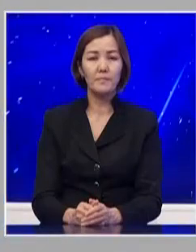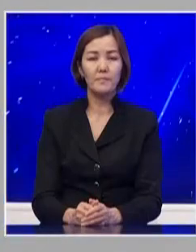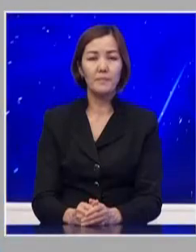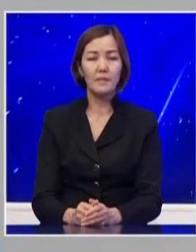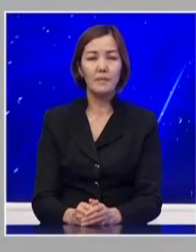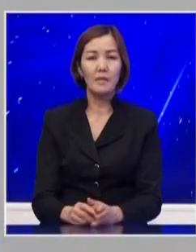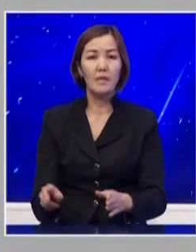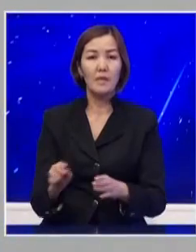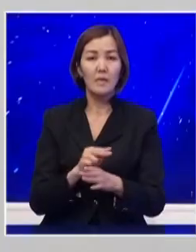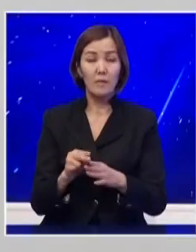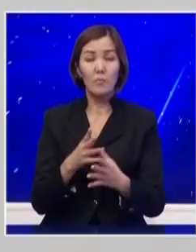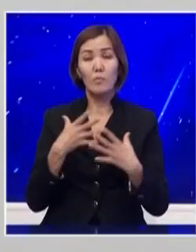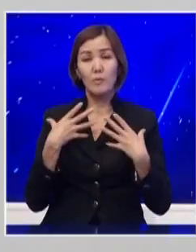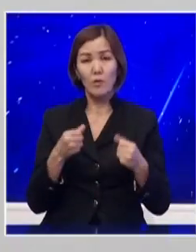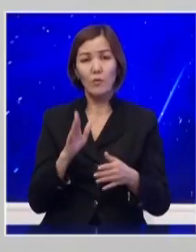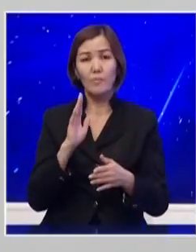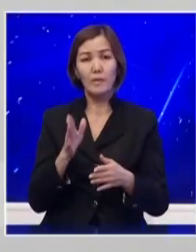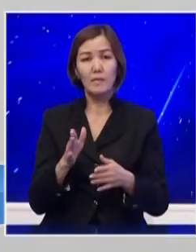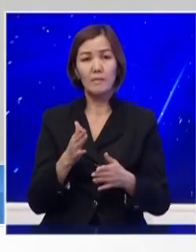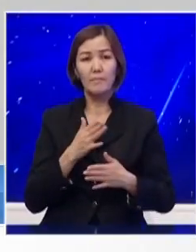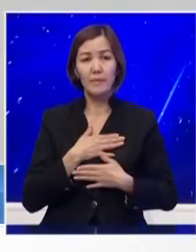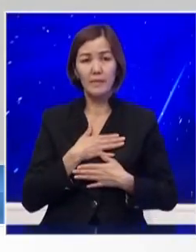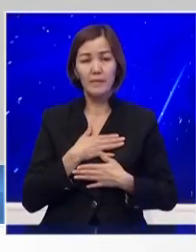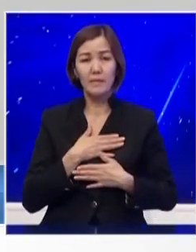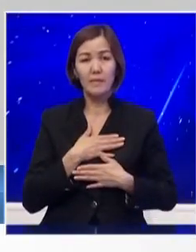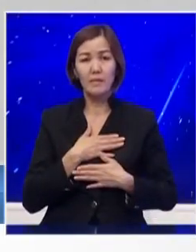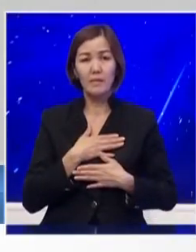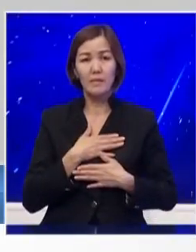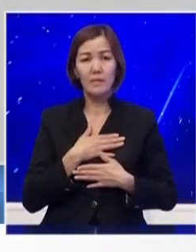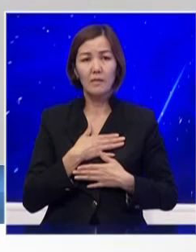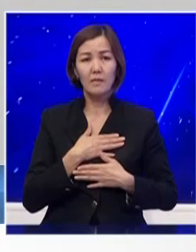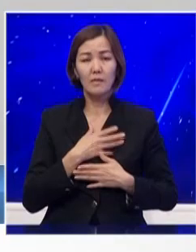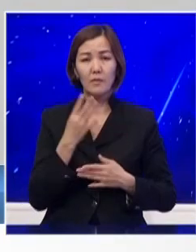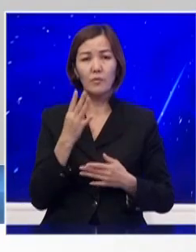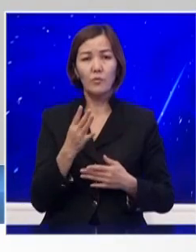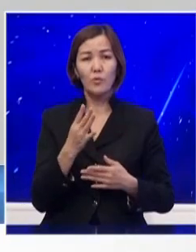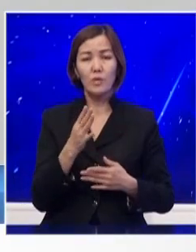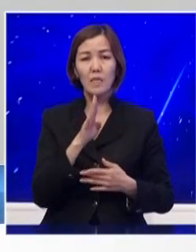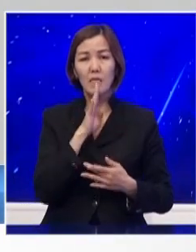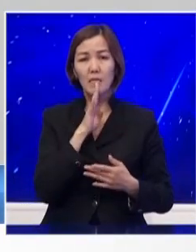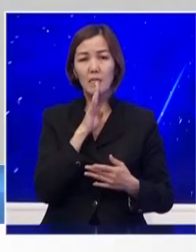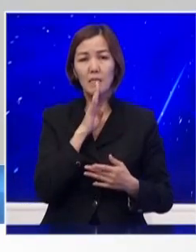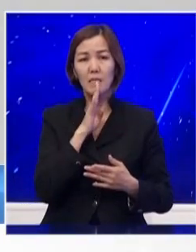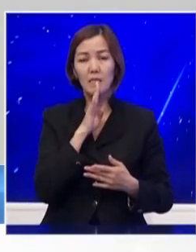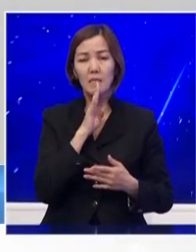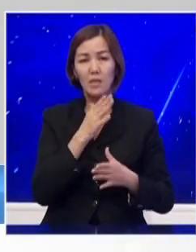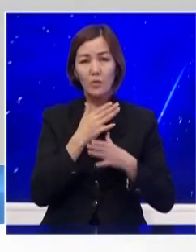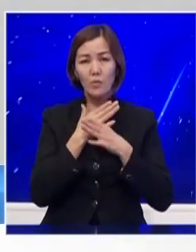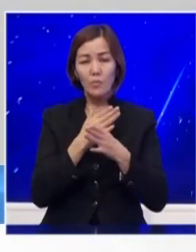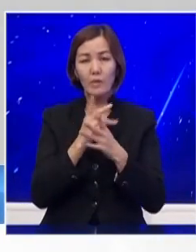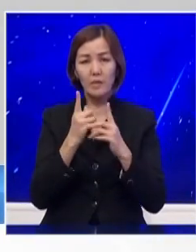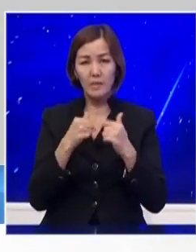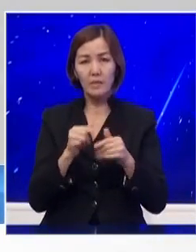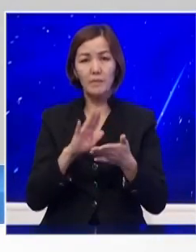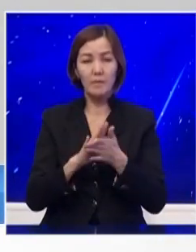Соған ем болсын енді. Енді біз осы негізі төрт қыз болып ұйымдастырамыз көмектесуге. Мен